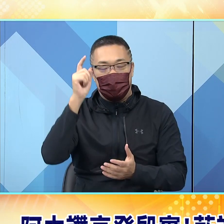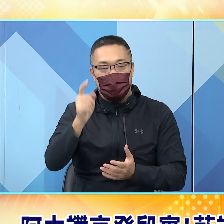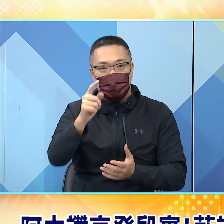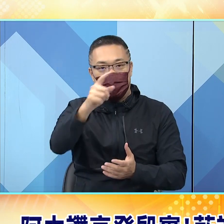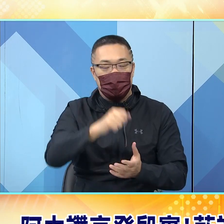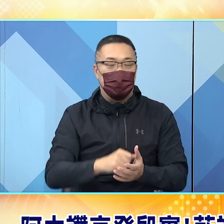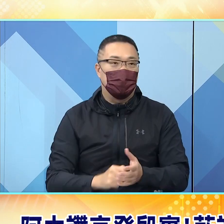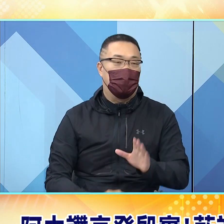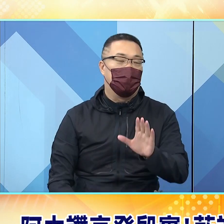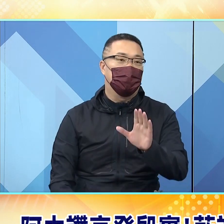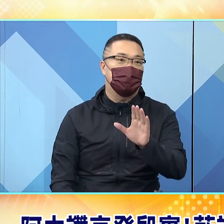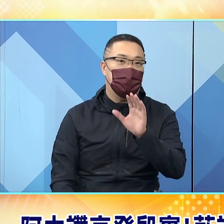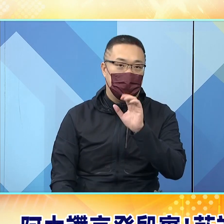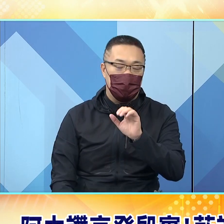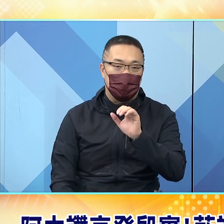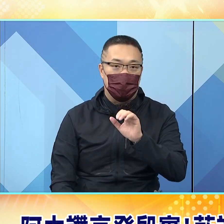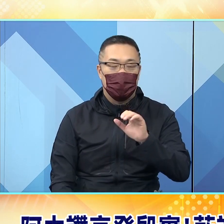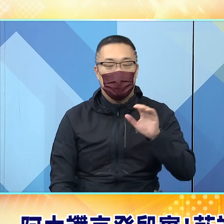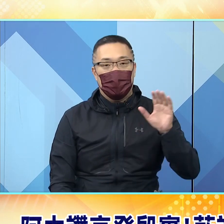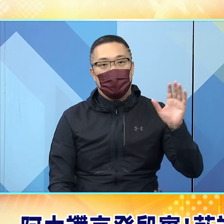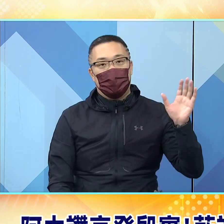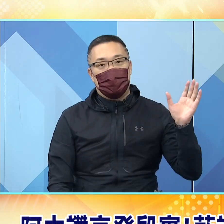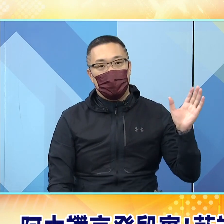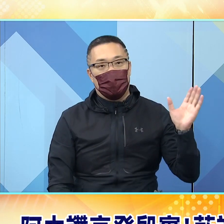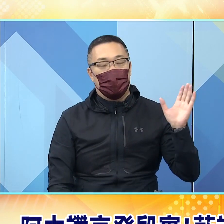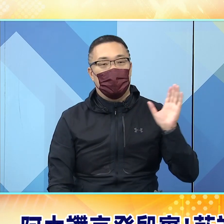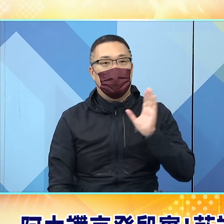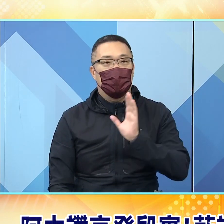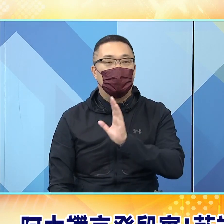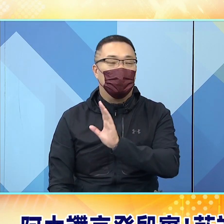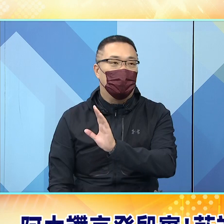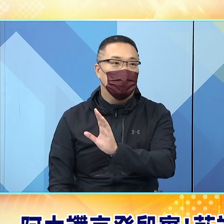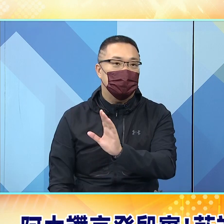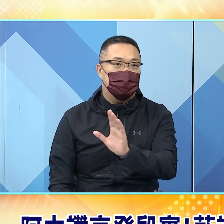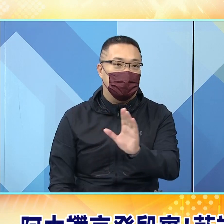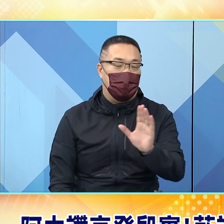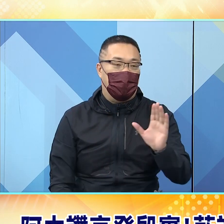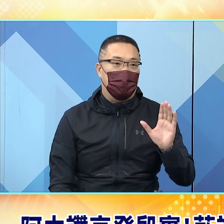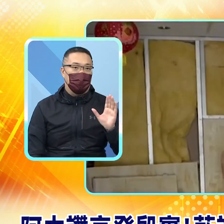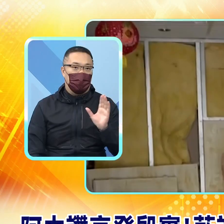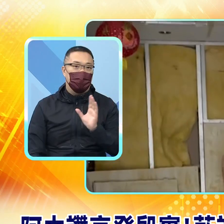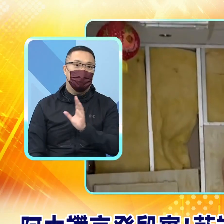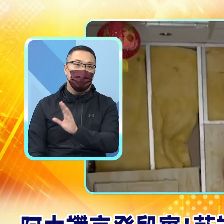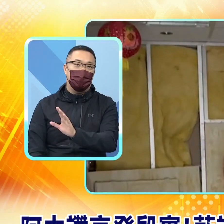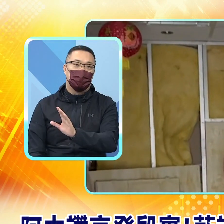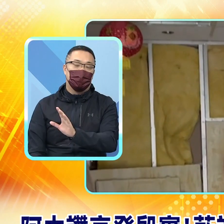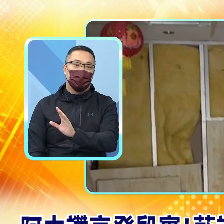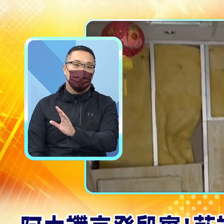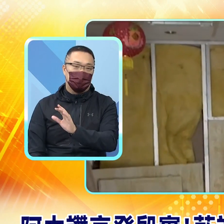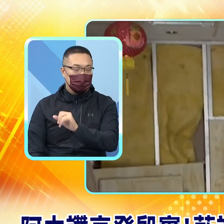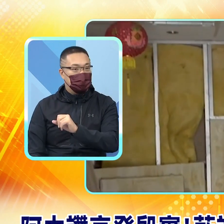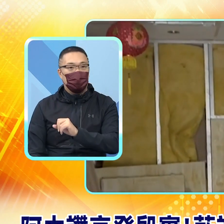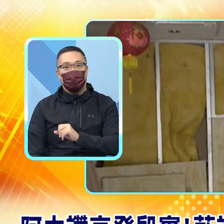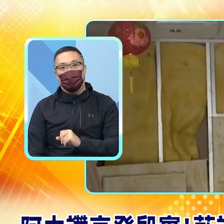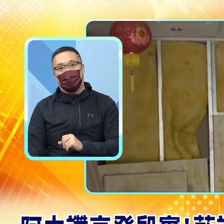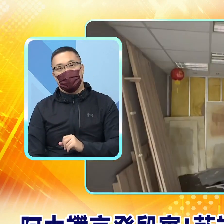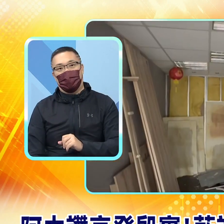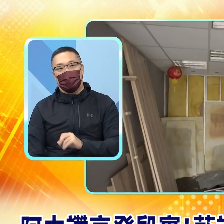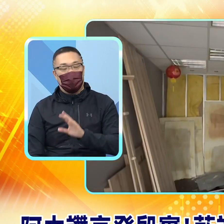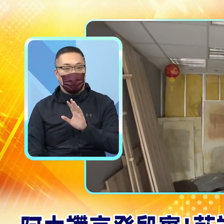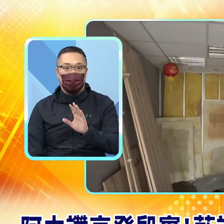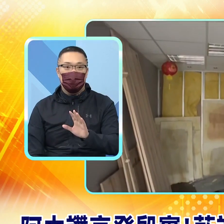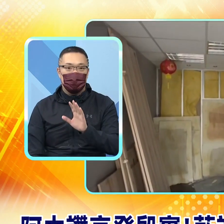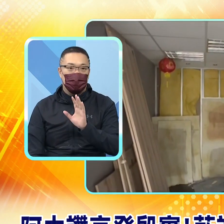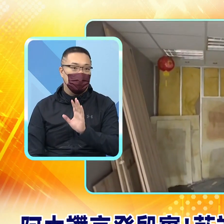进1亿剂。好，下令了，结果五湖四海来的嘞。不是绿林好